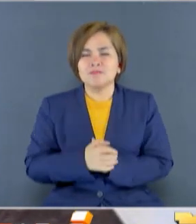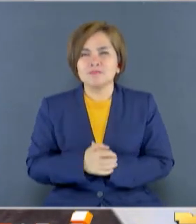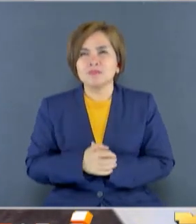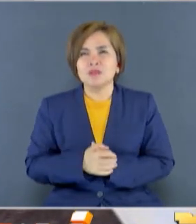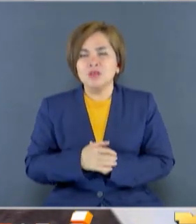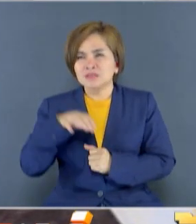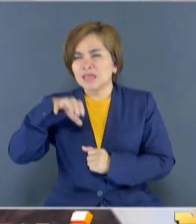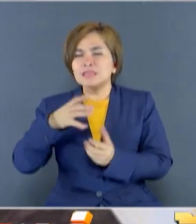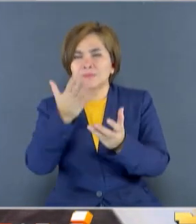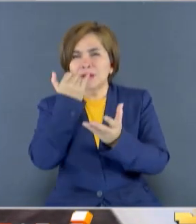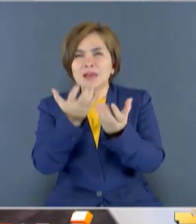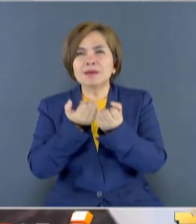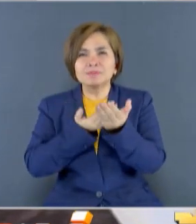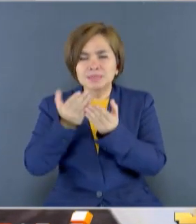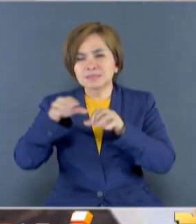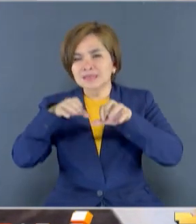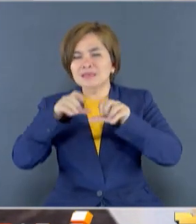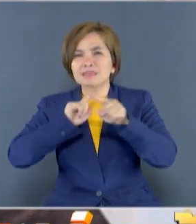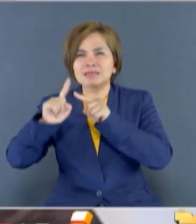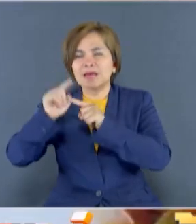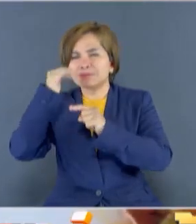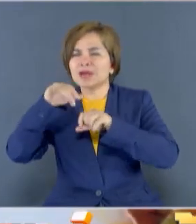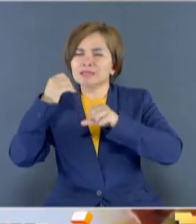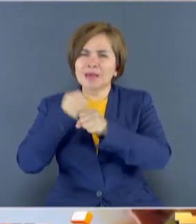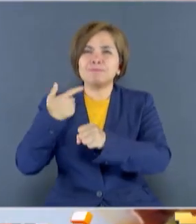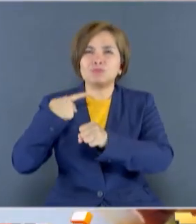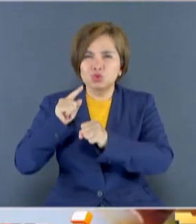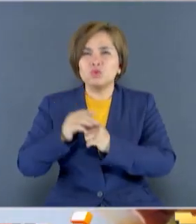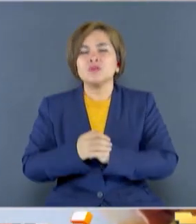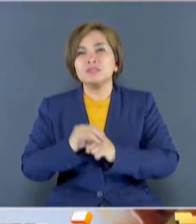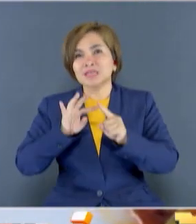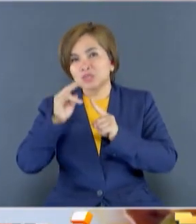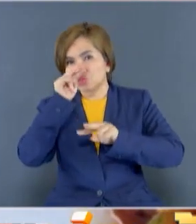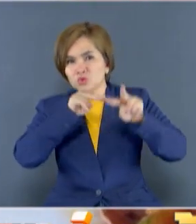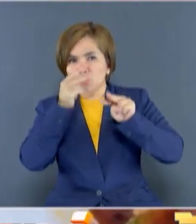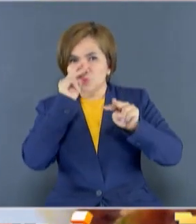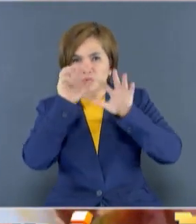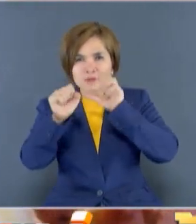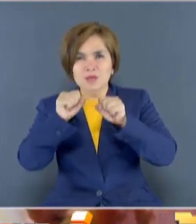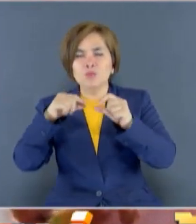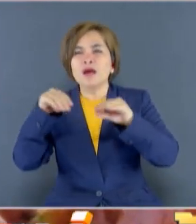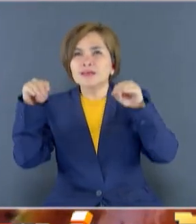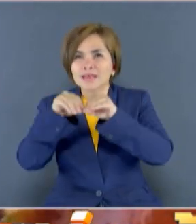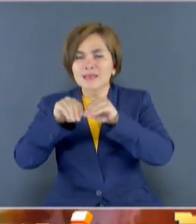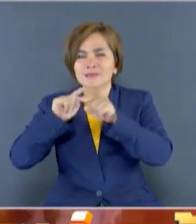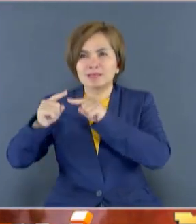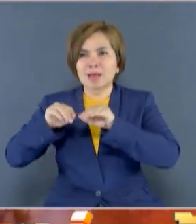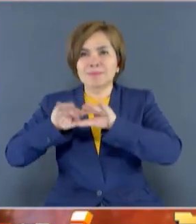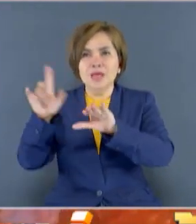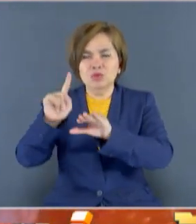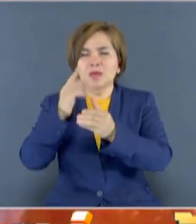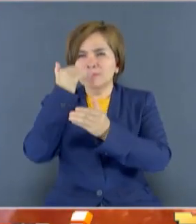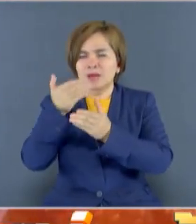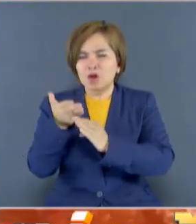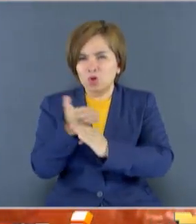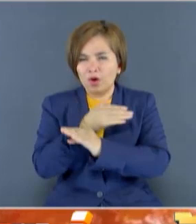ายแล้วก็รับซื้อแล้วก็แนวทางการจัดการใช้ประโยชน์4สำรวจแล้วก็เฝ้าระวังการแพร่กระจายในพื้นที่เขตกันชนเน้นสร้างความพร้อมให้องค์กรประมงชุมชนท้อง